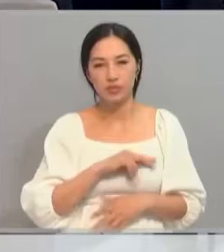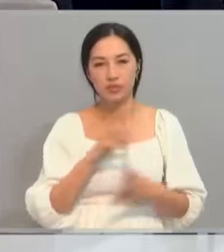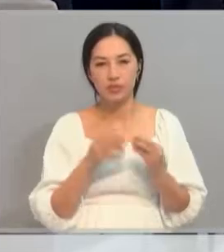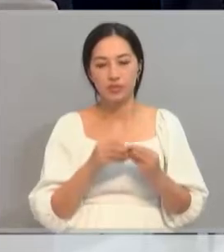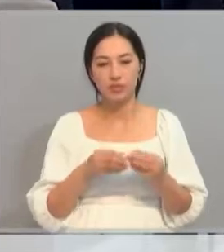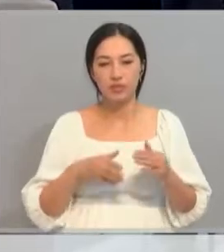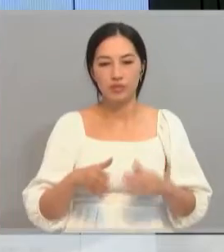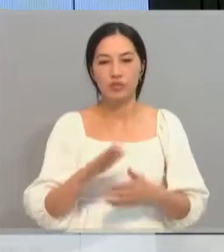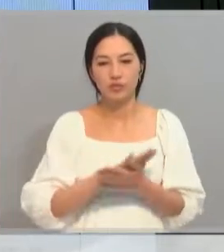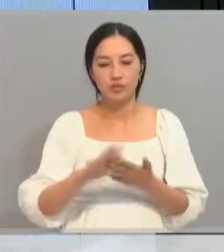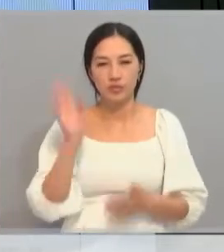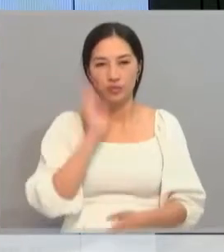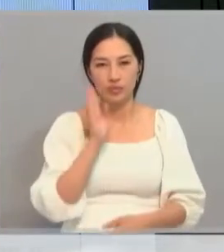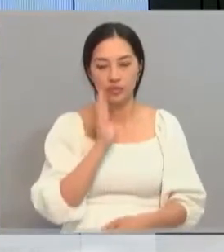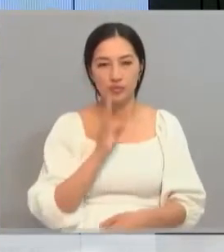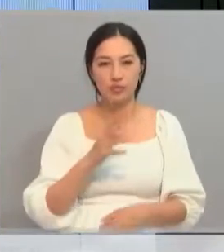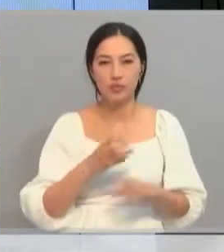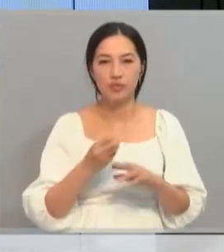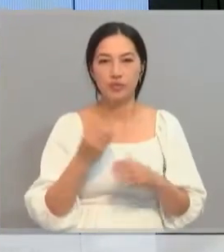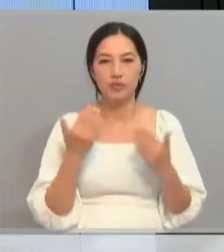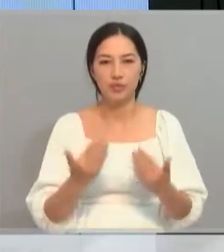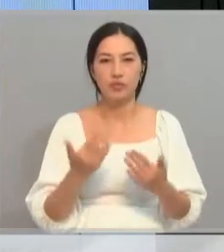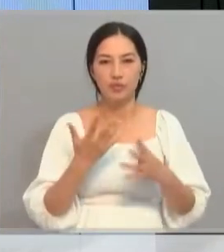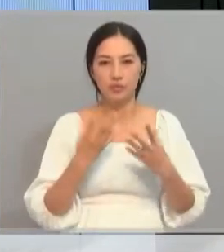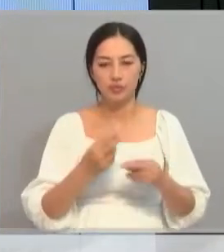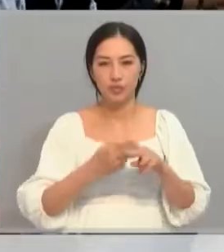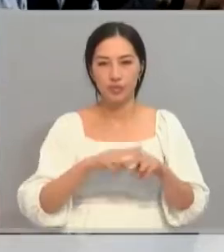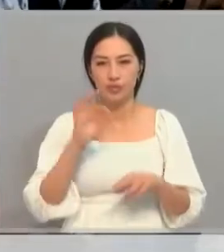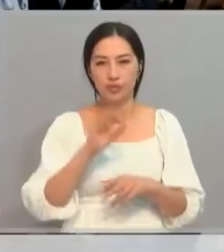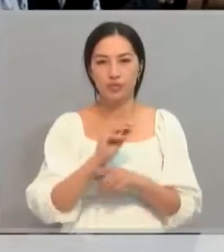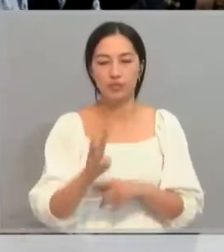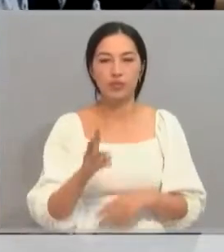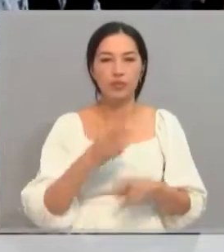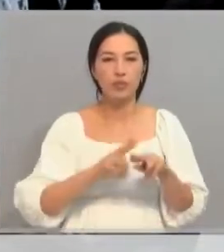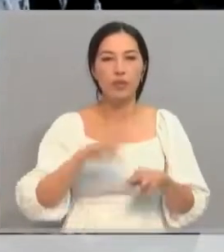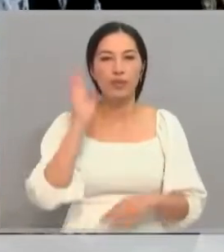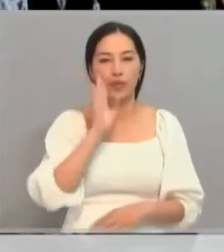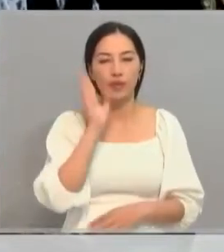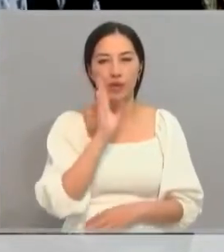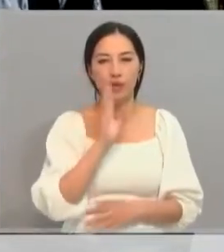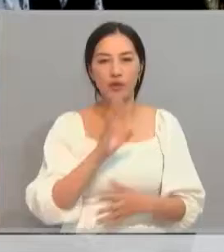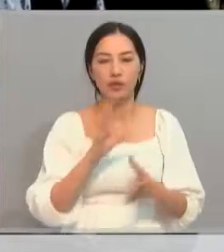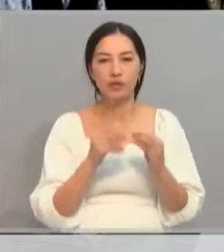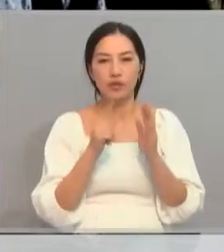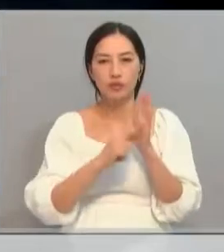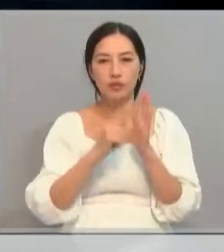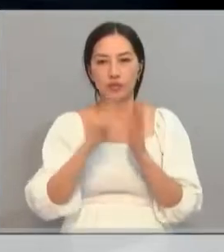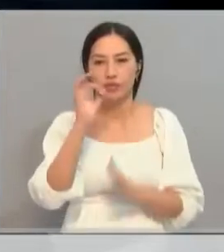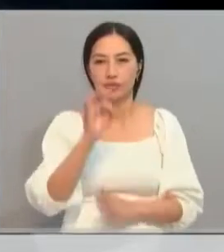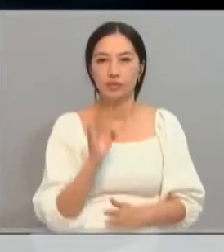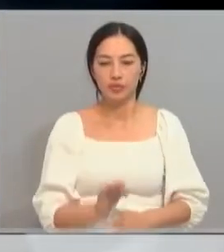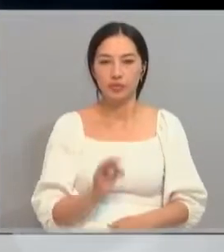населенных пунктов чистой питьевой водой. На сегодняшний день обеспеченность населенных пунктов питьевой водой составляет